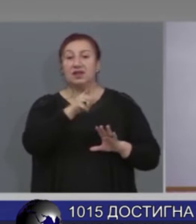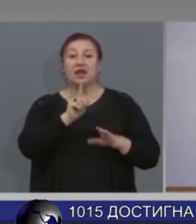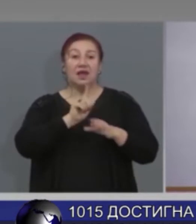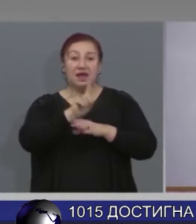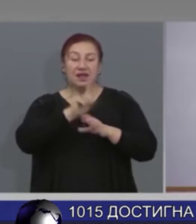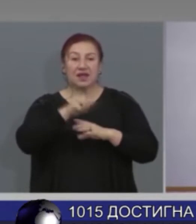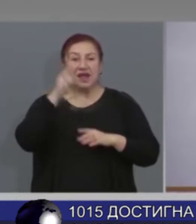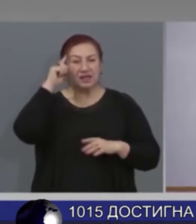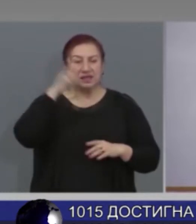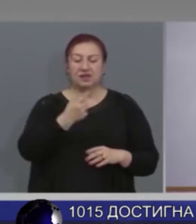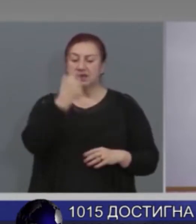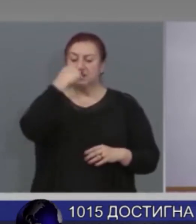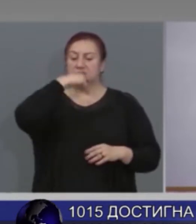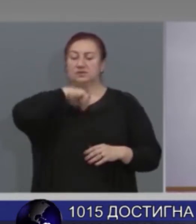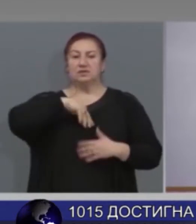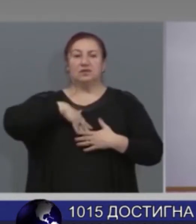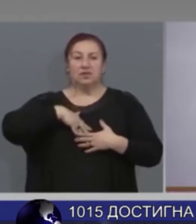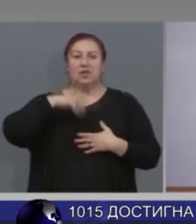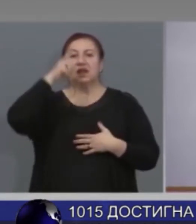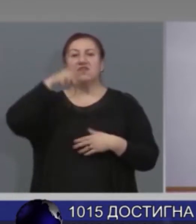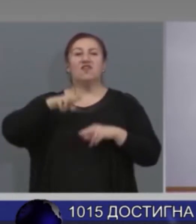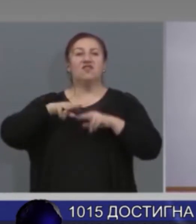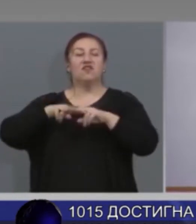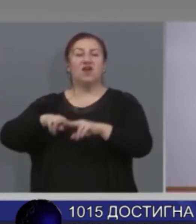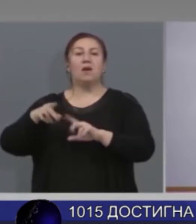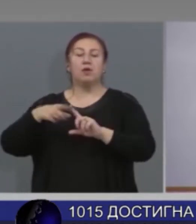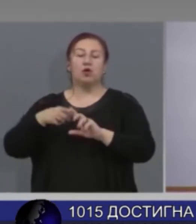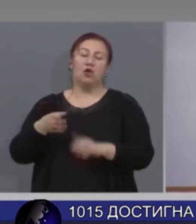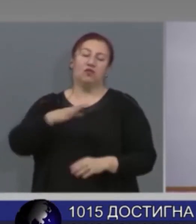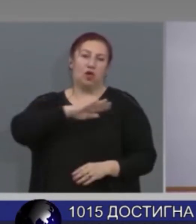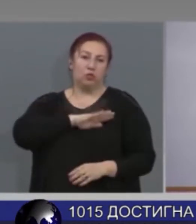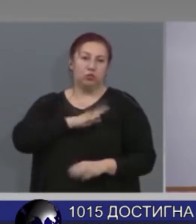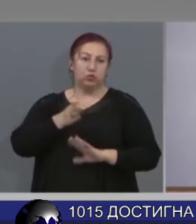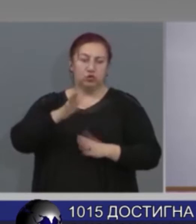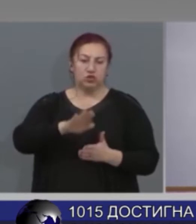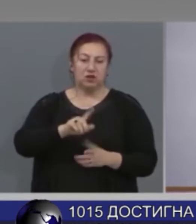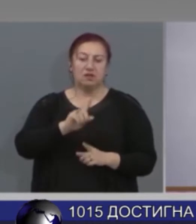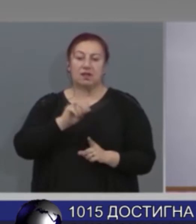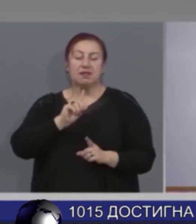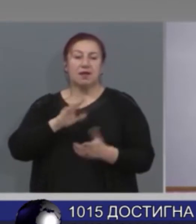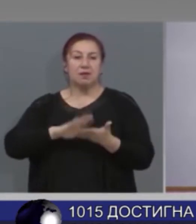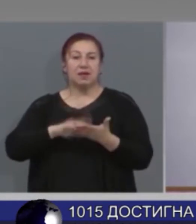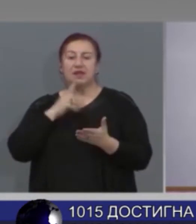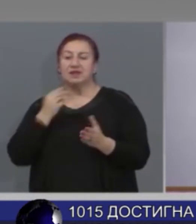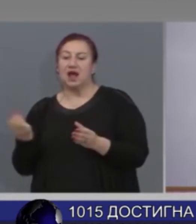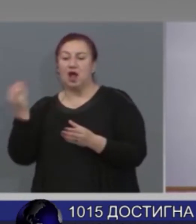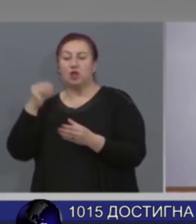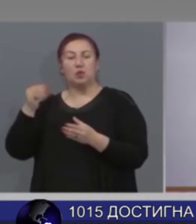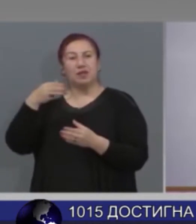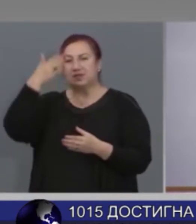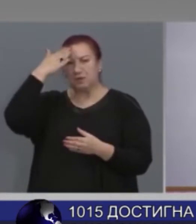интубация е загинал в Пирогов. Нямаме данни за придружаващи заболявания на починалите лица.